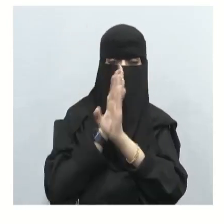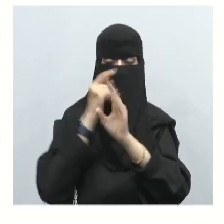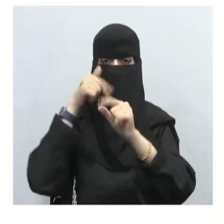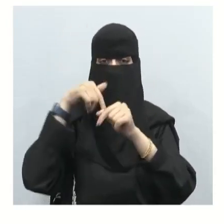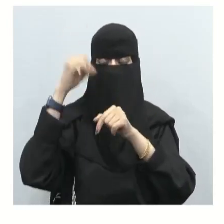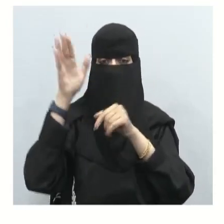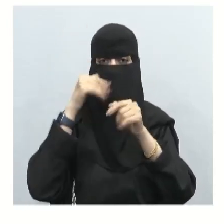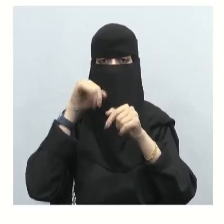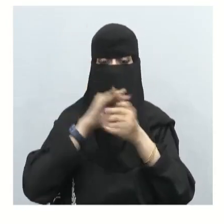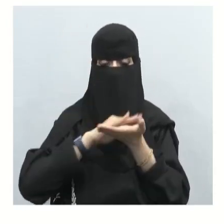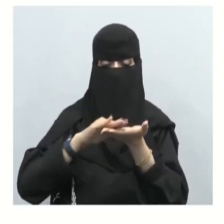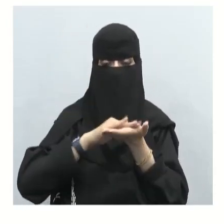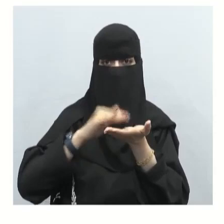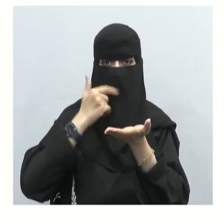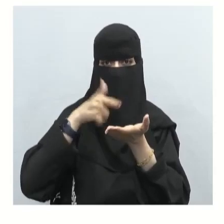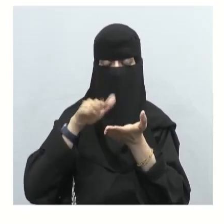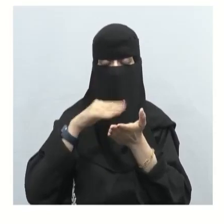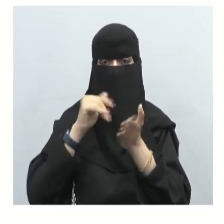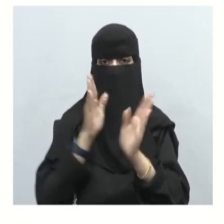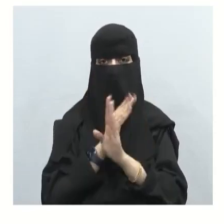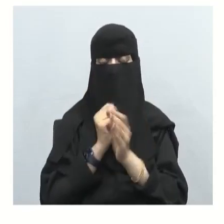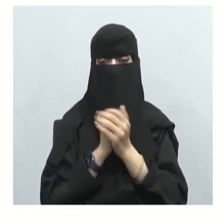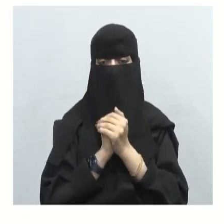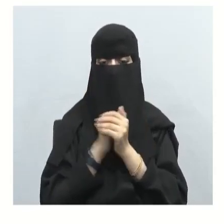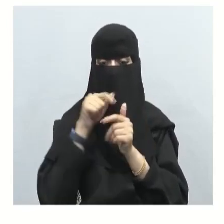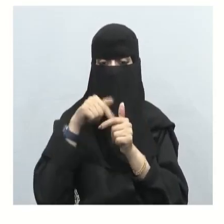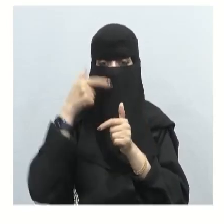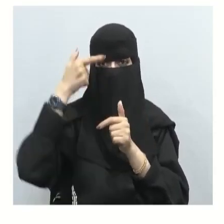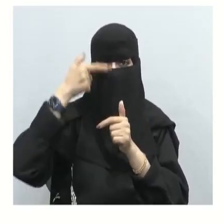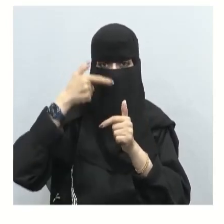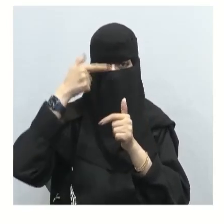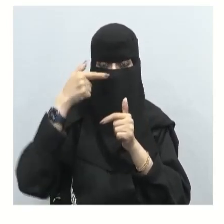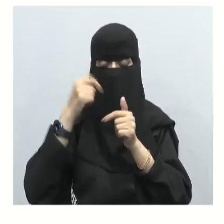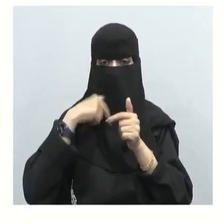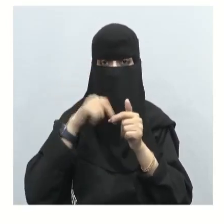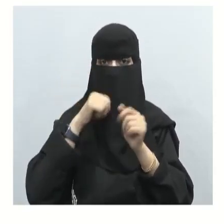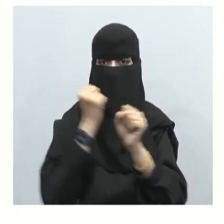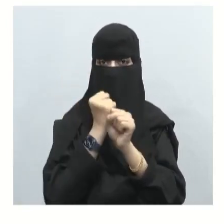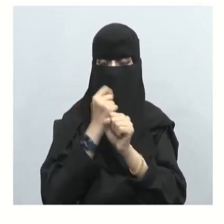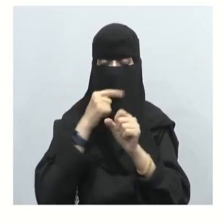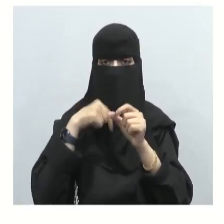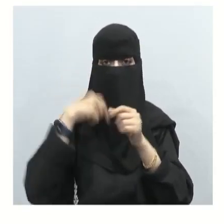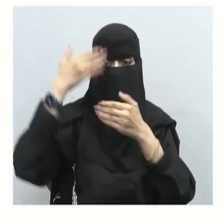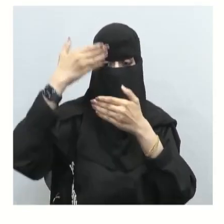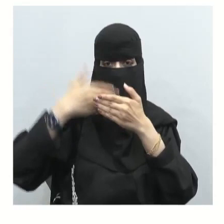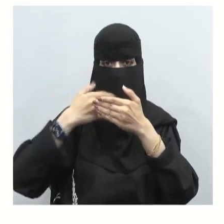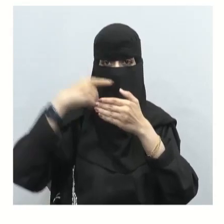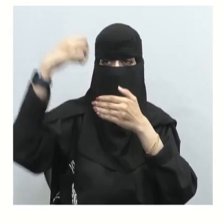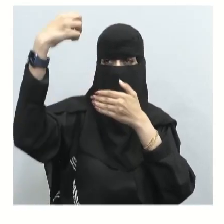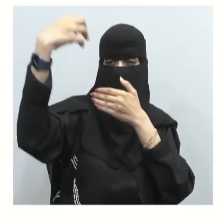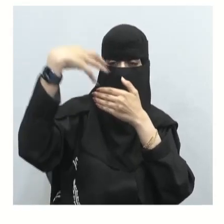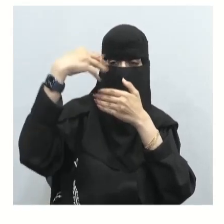الضوء من السطوح العاكسه اذا العدسه المستقطبه دائما تعمل على حجب الوهج